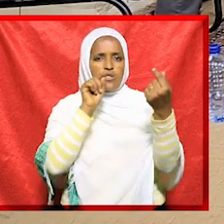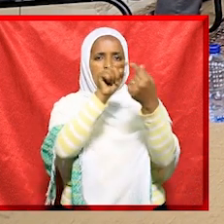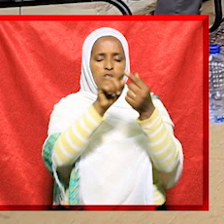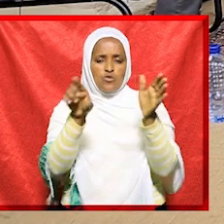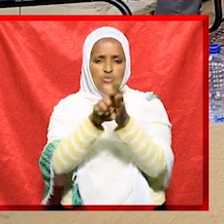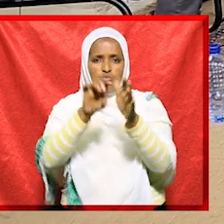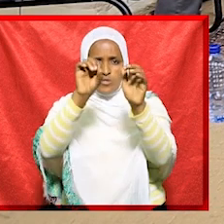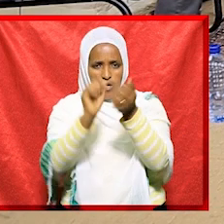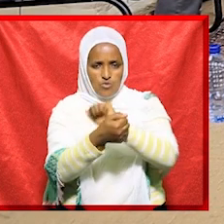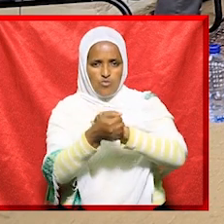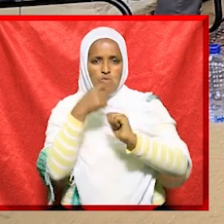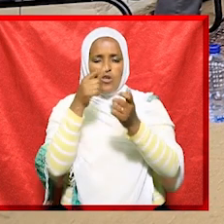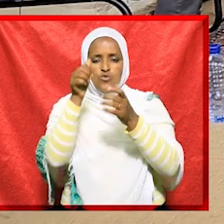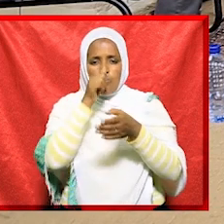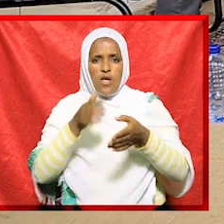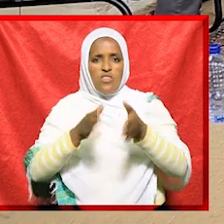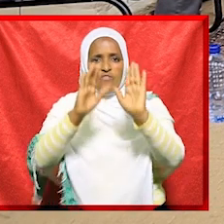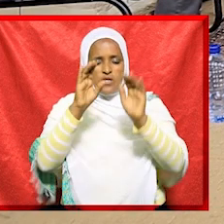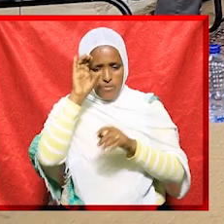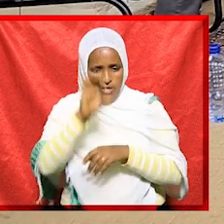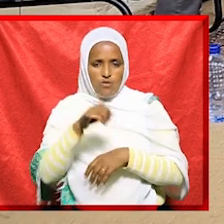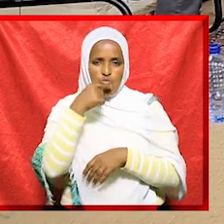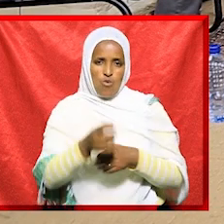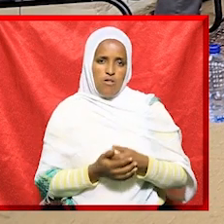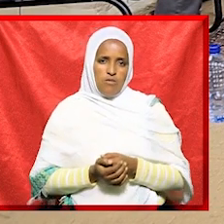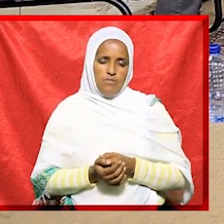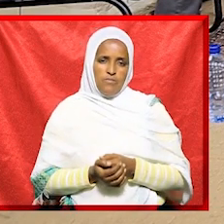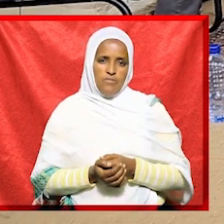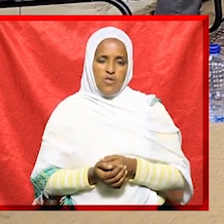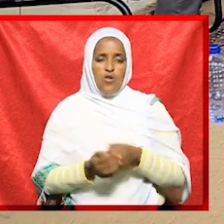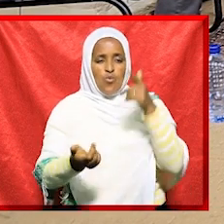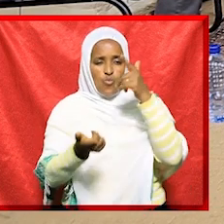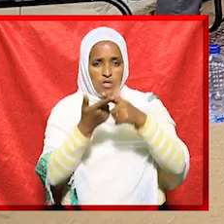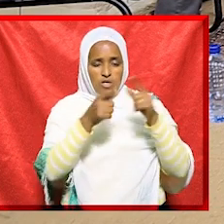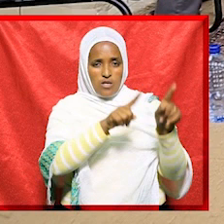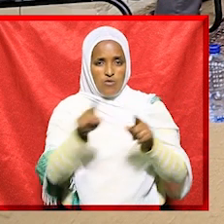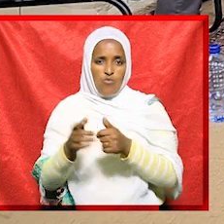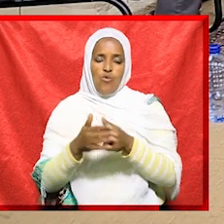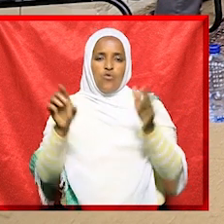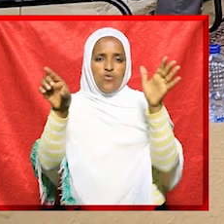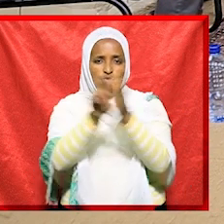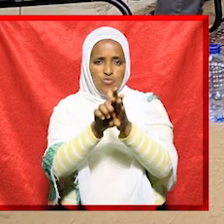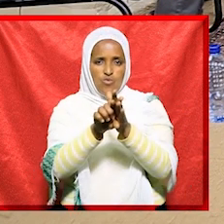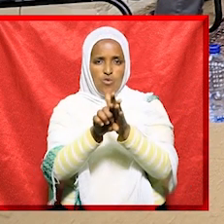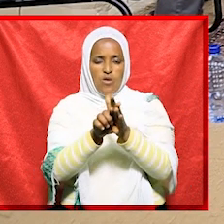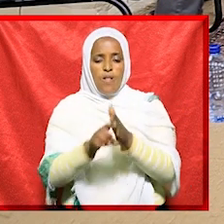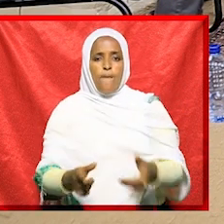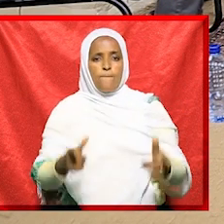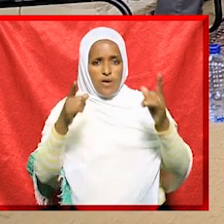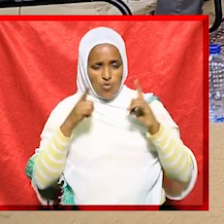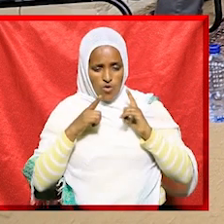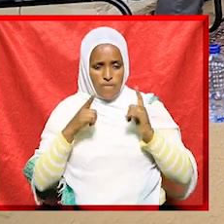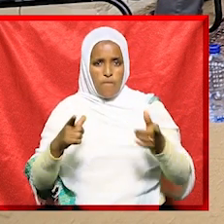ነው። ሕጉን እናስቀይራለን ብሏል። ኢትዮጵያ ትፈቅዳለች ሳትወድ በግድ ብሏል። ሁለተኞቹ ደግሞ ሕጉ